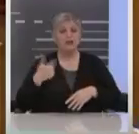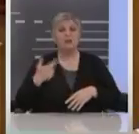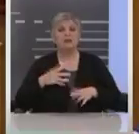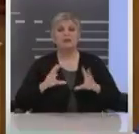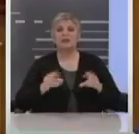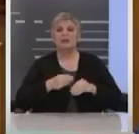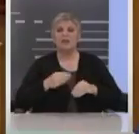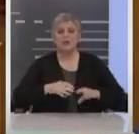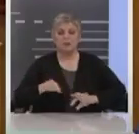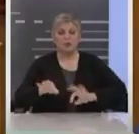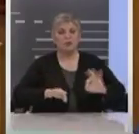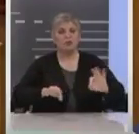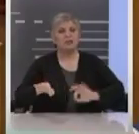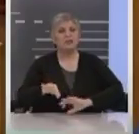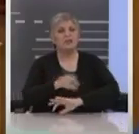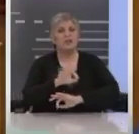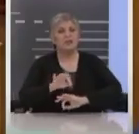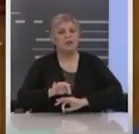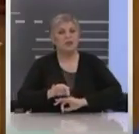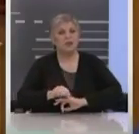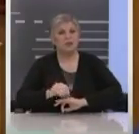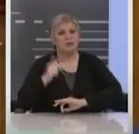σχεδιασμού εθνικής κλίμακας,